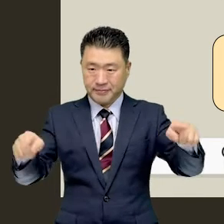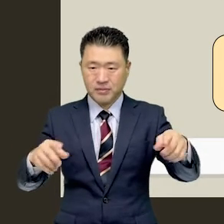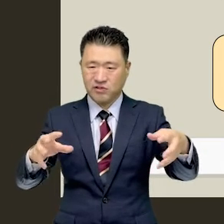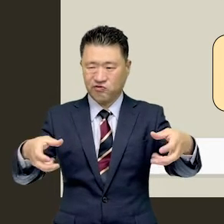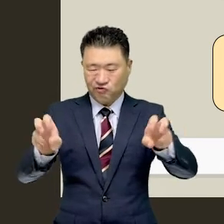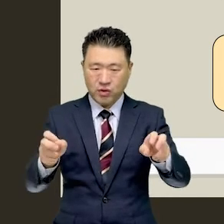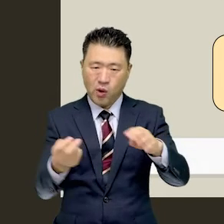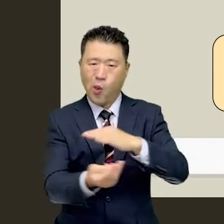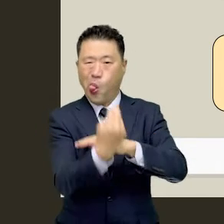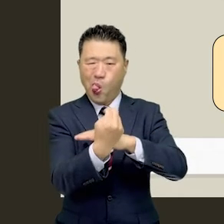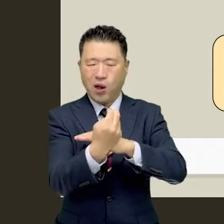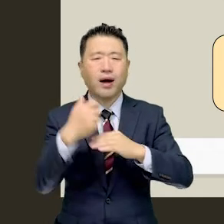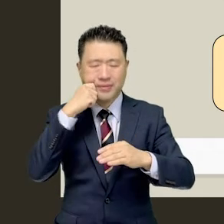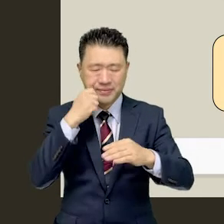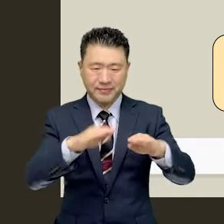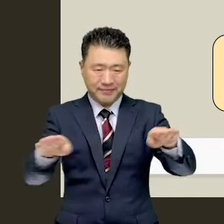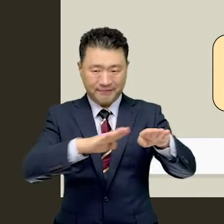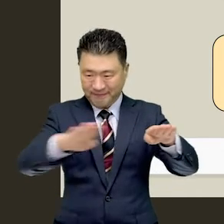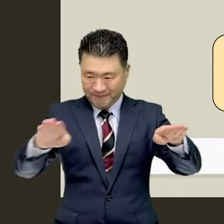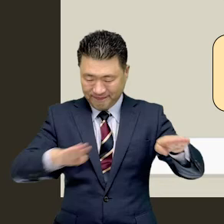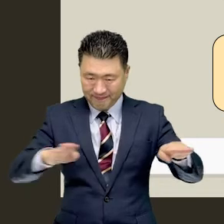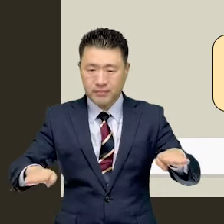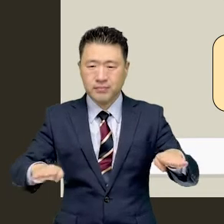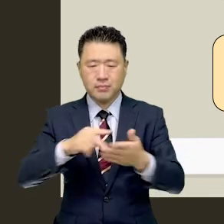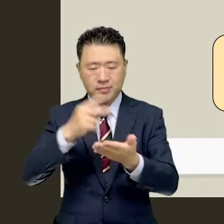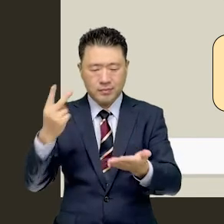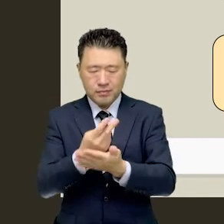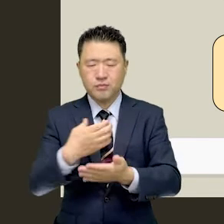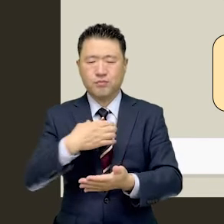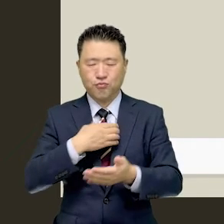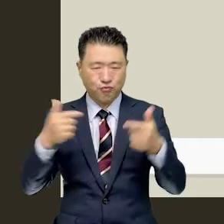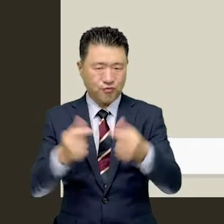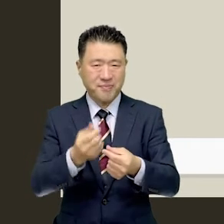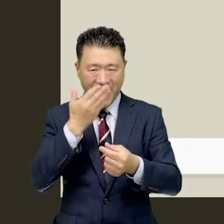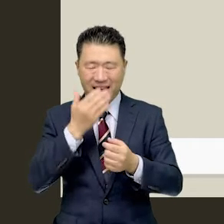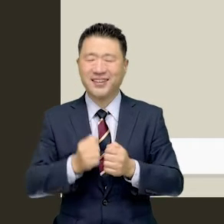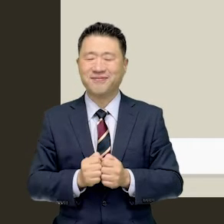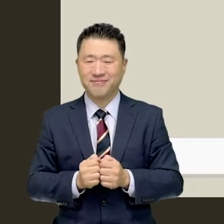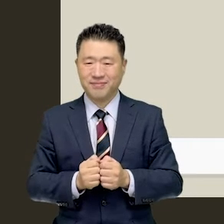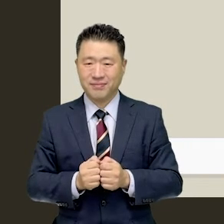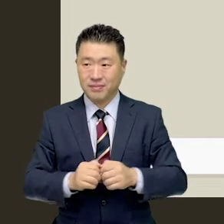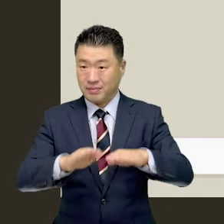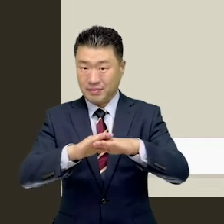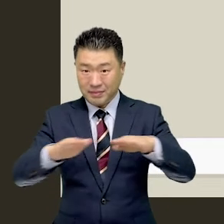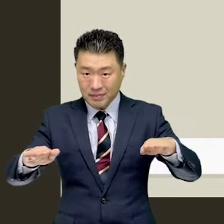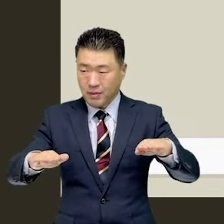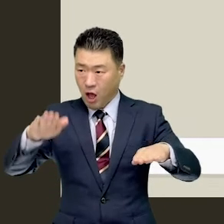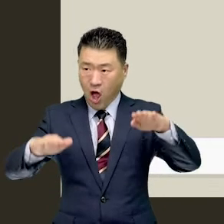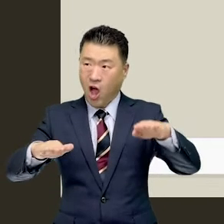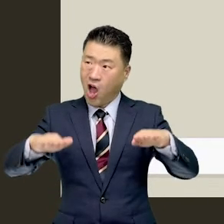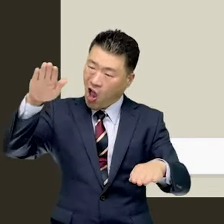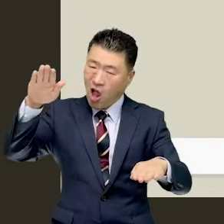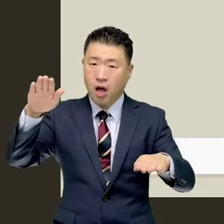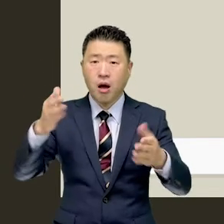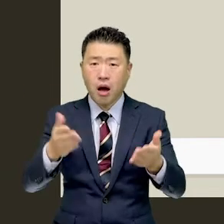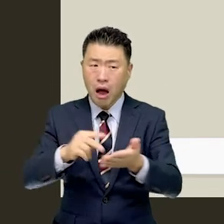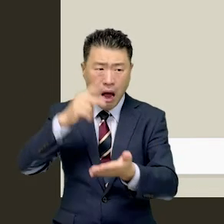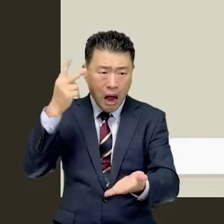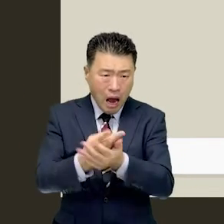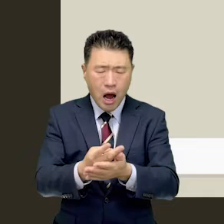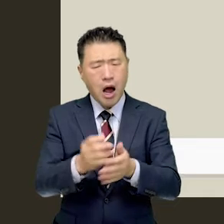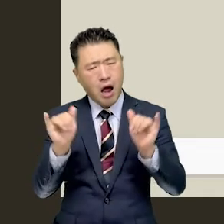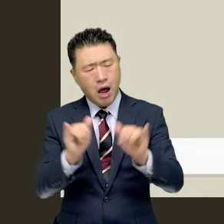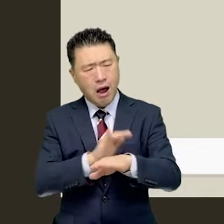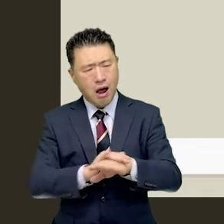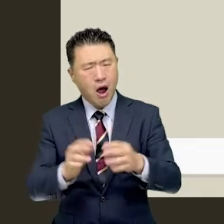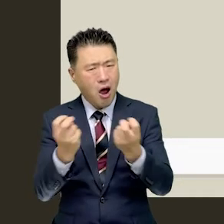않게 해 넘어짐 위험을 제거하거나 줄입니다. 바닥 높이에 변화가 있는 장소에서 넘어짐 위험을